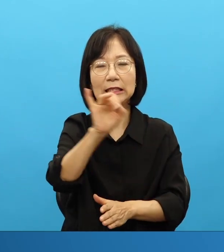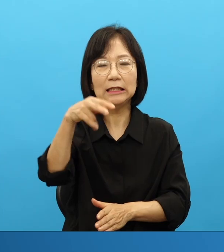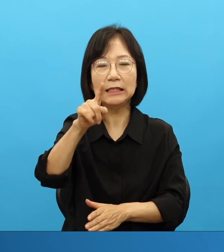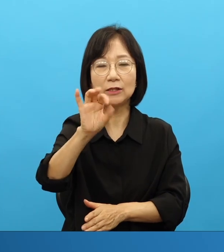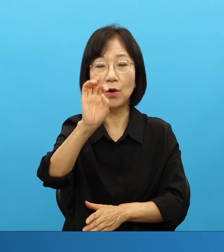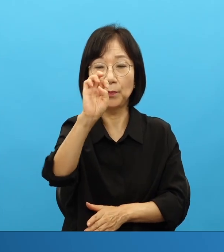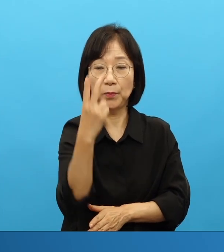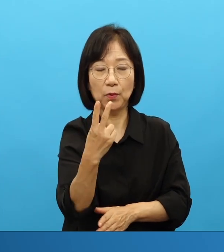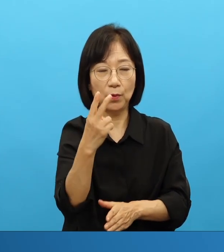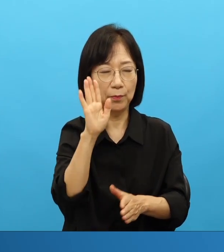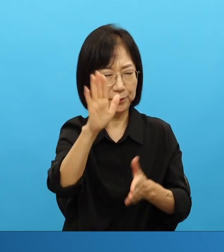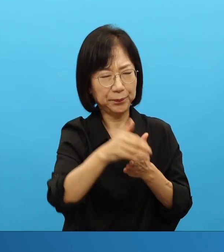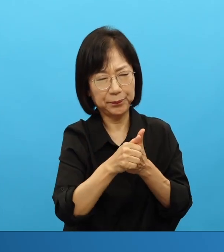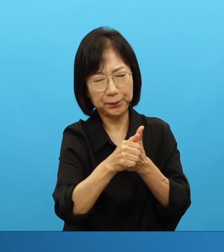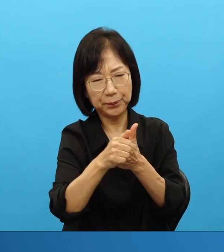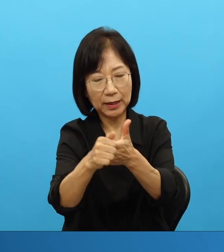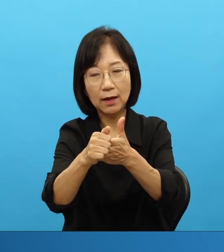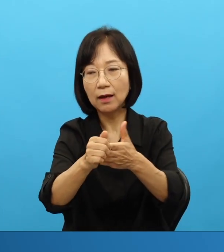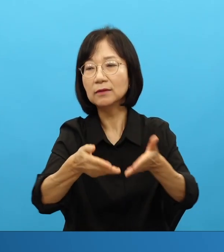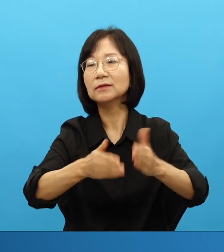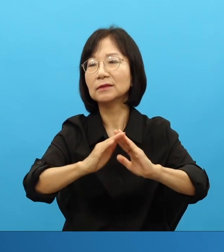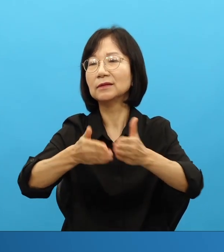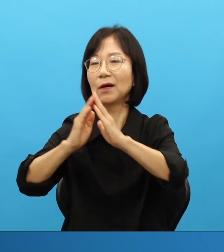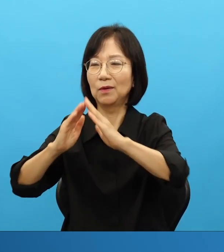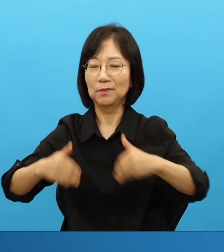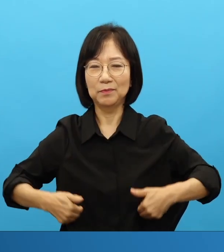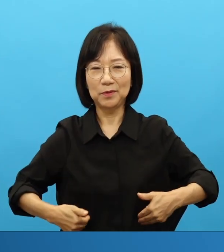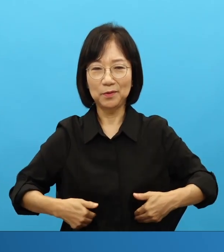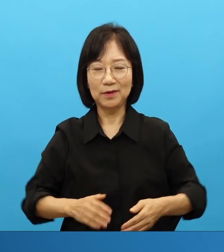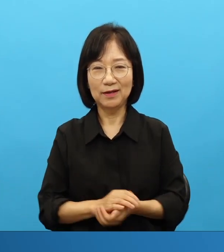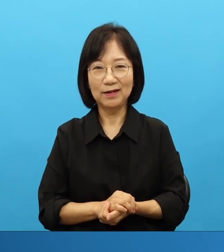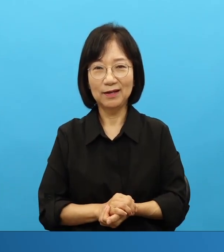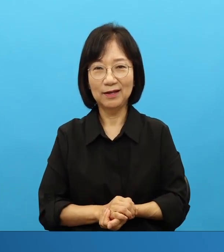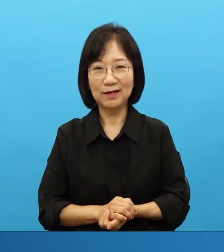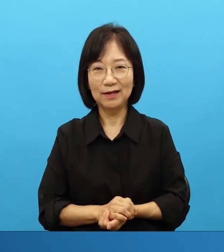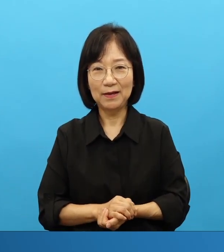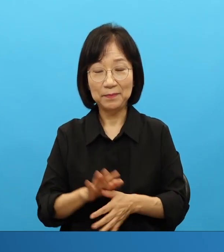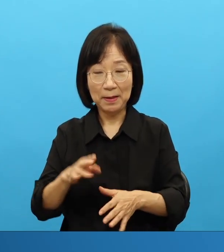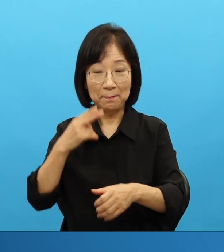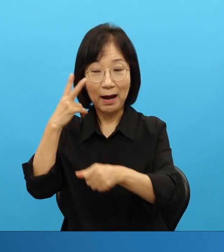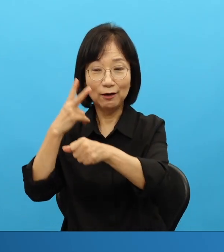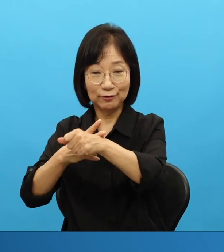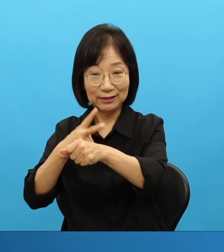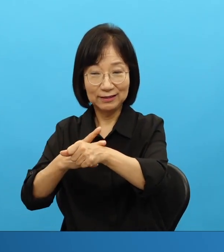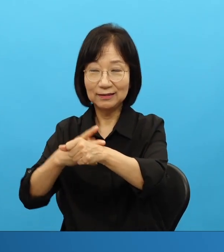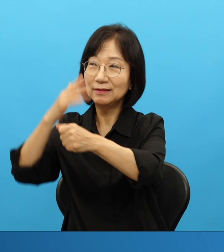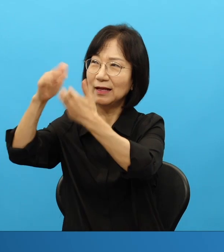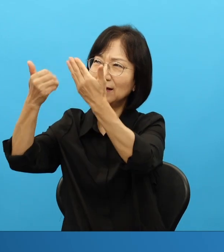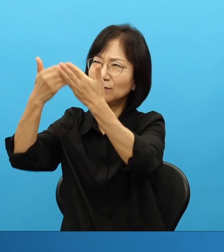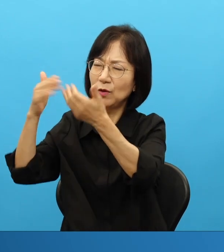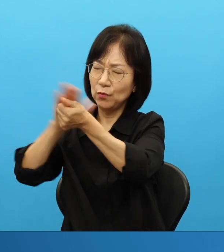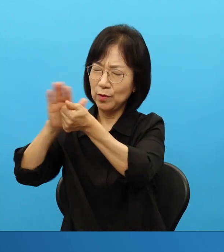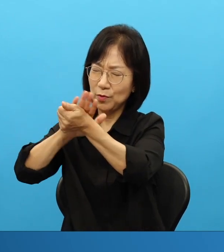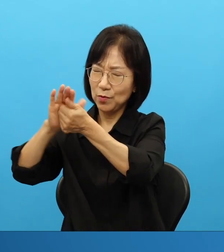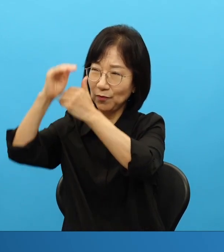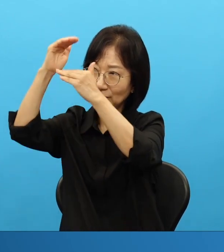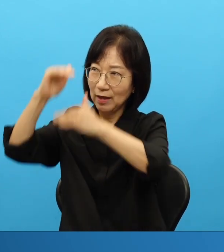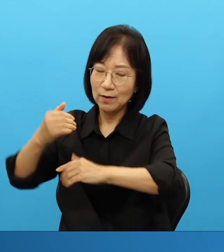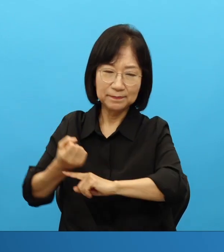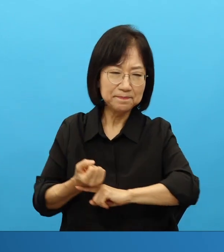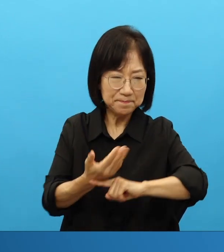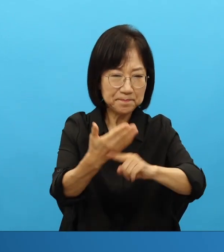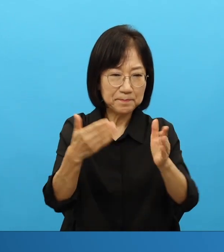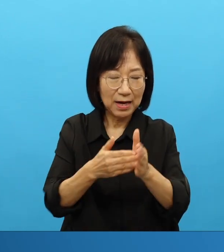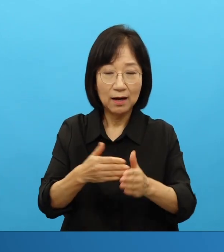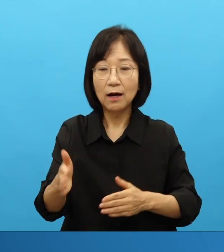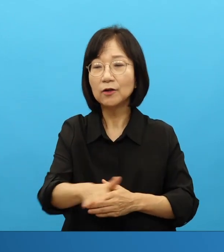this through prayer. 이 위로를 바울이 전달했고 여러분이 받아야 되는 거예요. Paul conveyed and shared this comfort, and